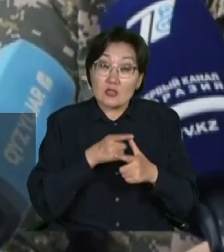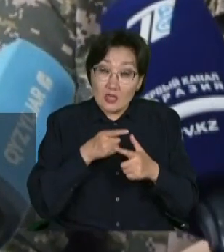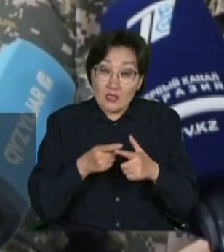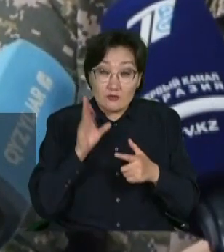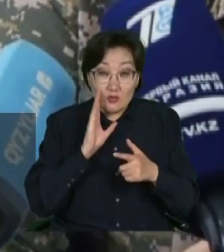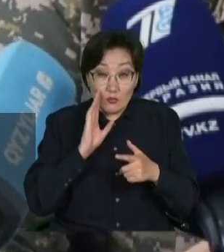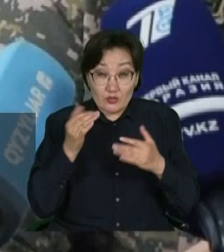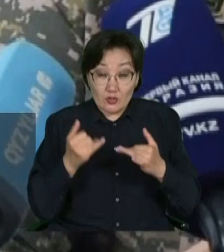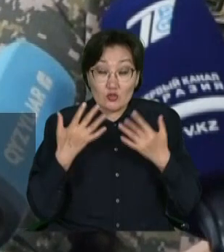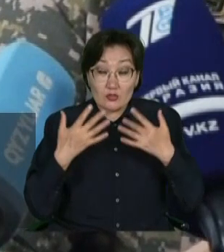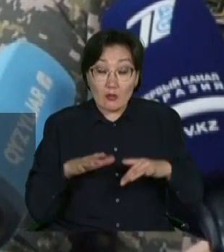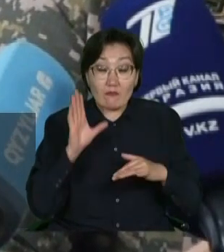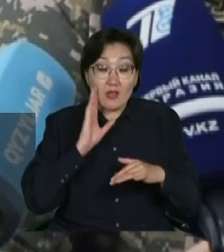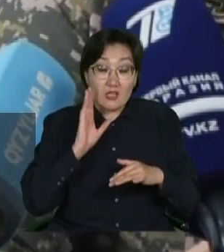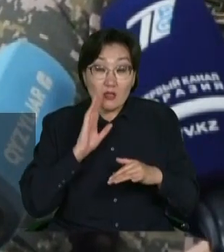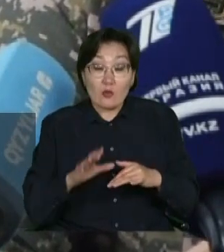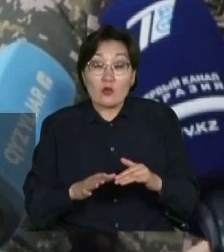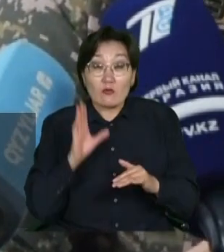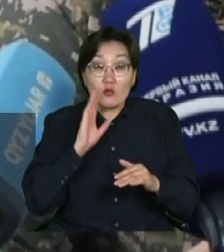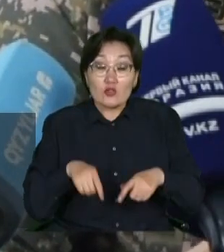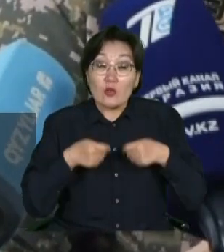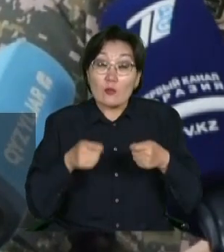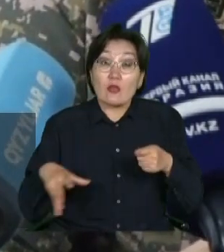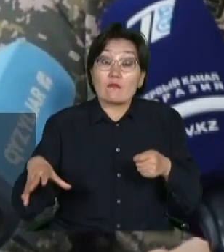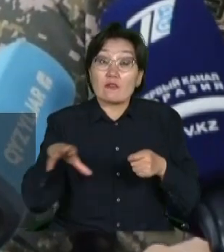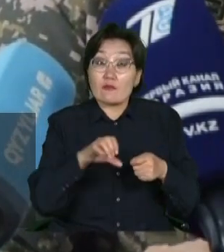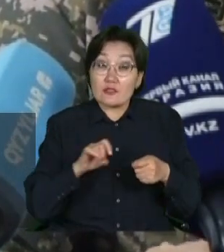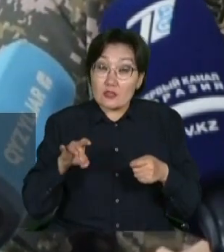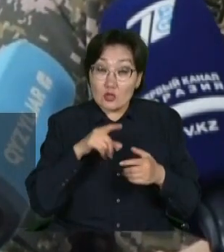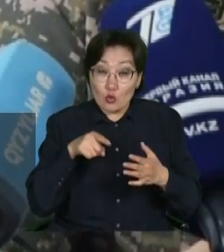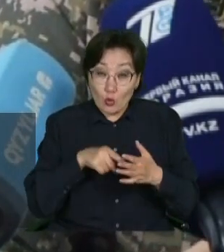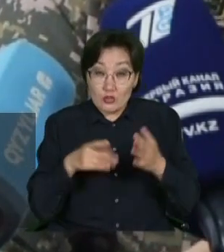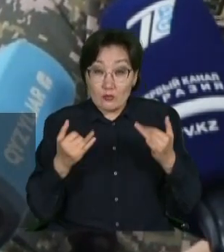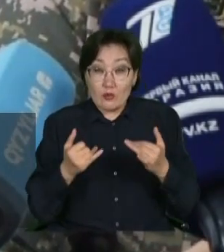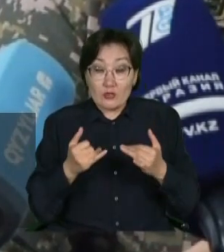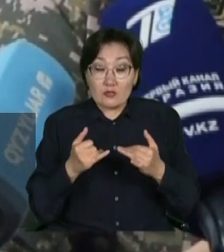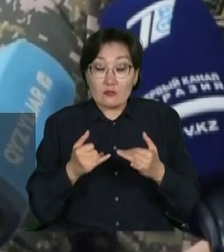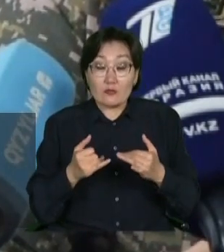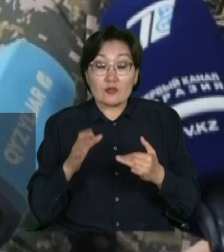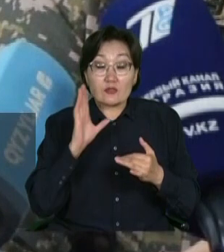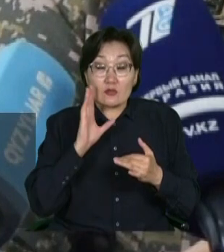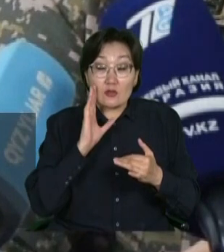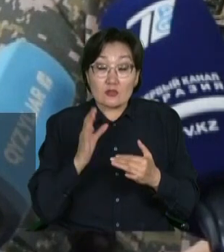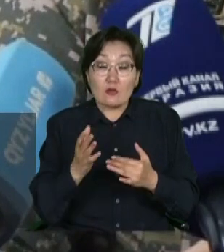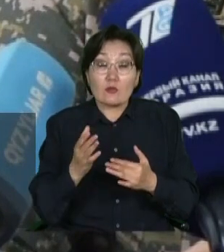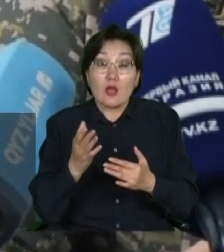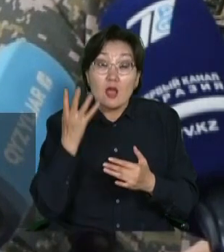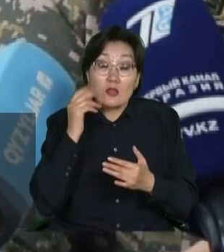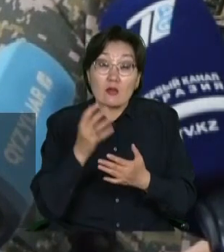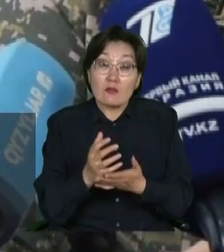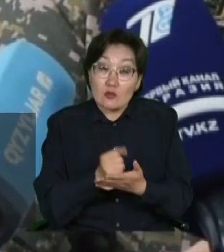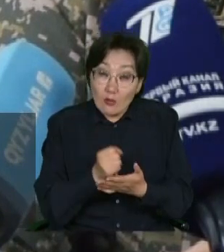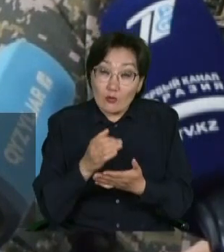А сейчас уже воду подали во все районы города. Но сейчас пока она набирается, как система наполнится, и